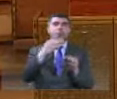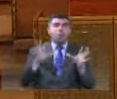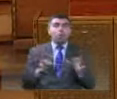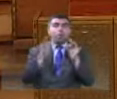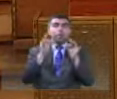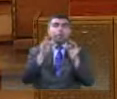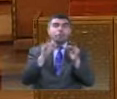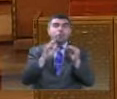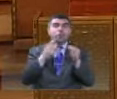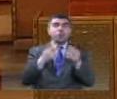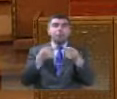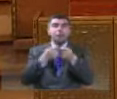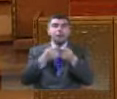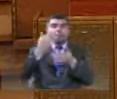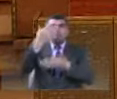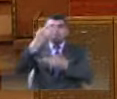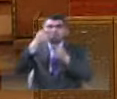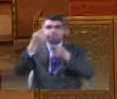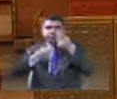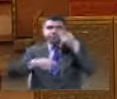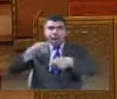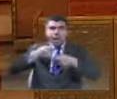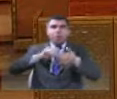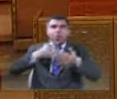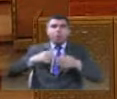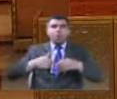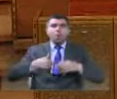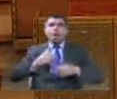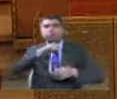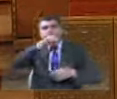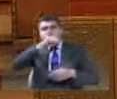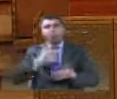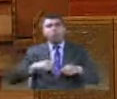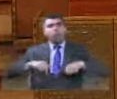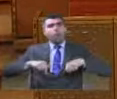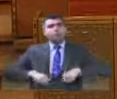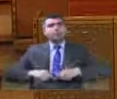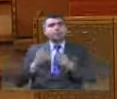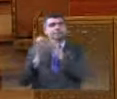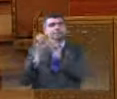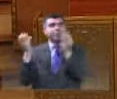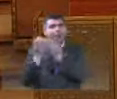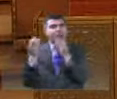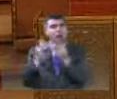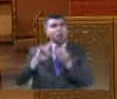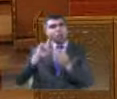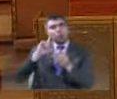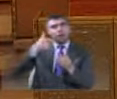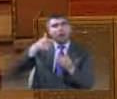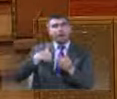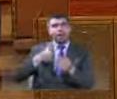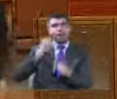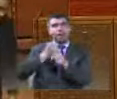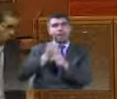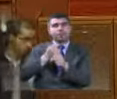في المخططات الاستراتيجية. راه خايب غير وزير جهيز لأنه يقول لكم غدا غنديرها، ماشي هكا كدار،